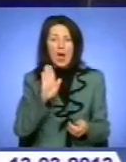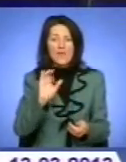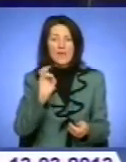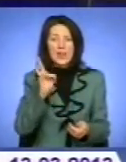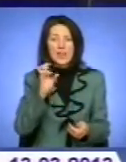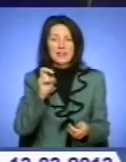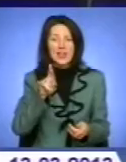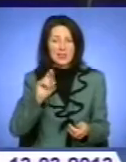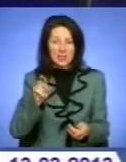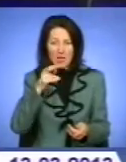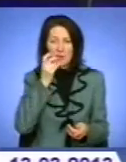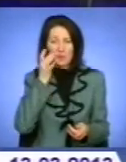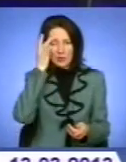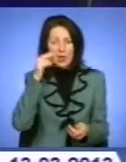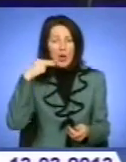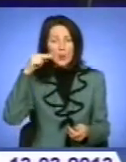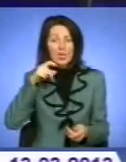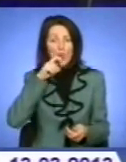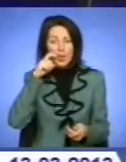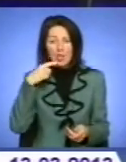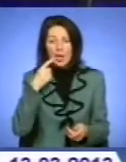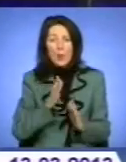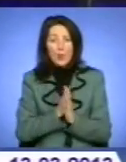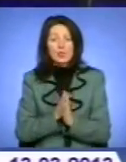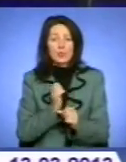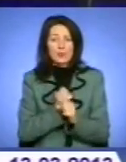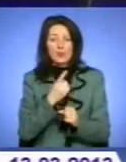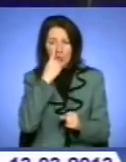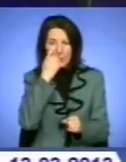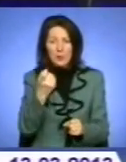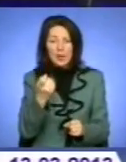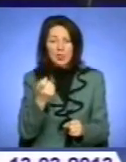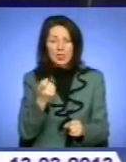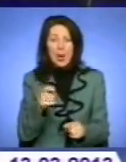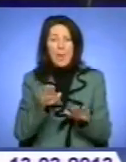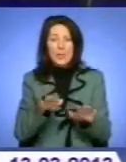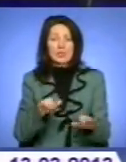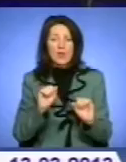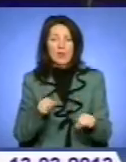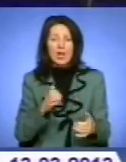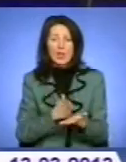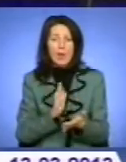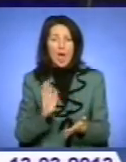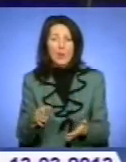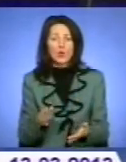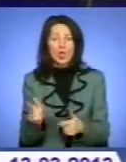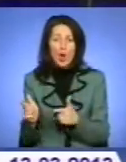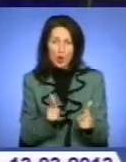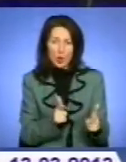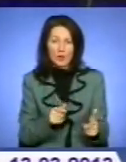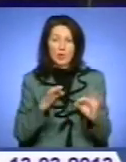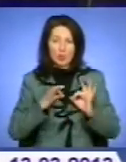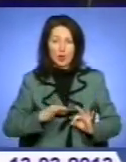України Віктор Янукович закликає діяти на випередження. Місцева влада має бути напоготові. Чиновники повинні продумати,